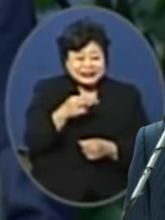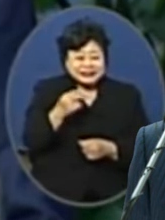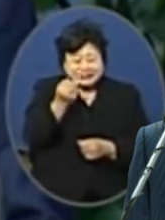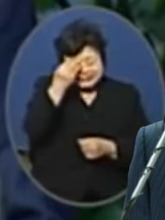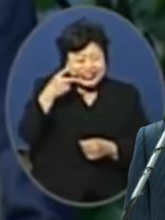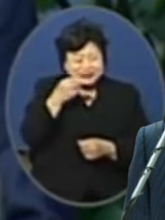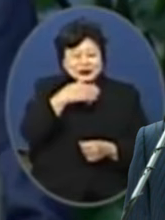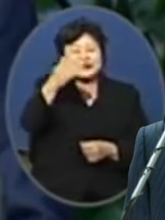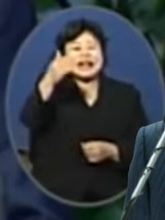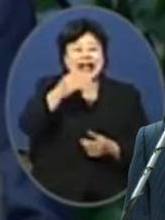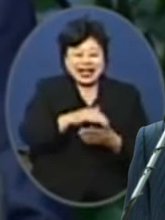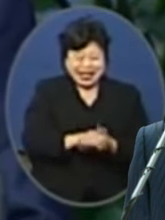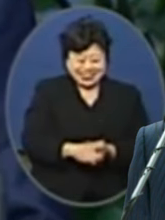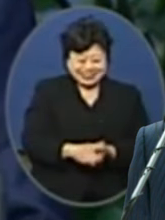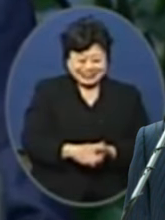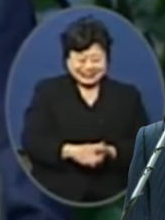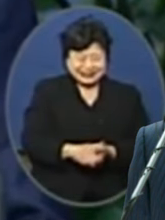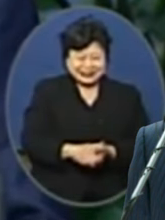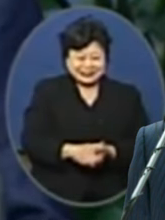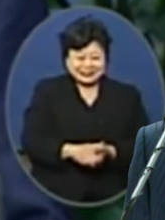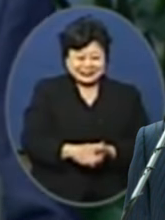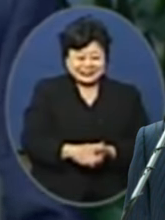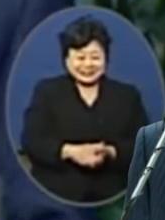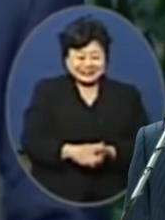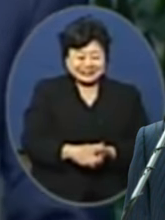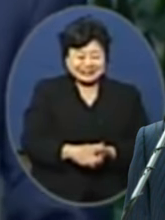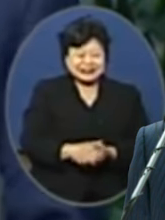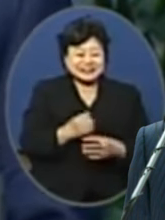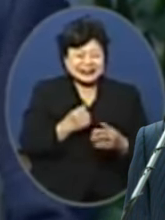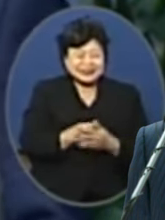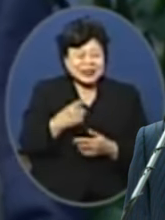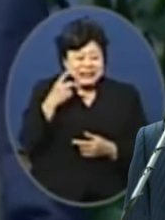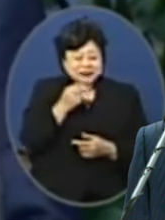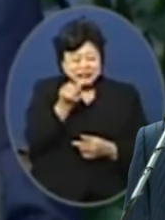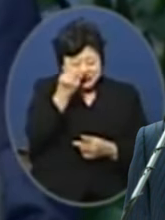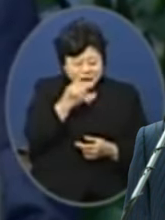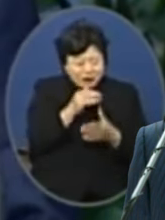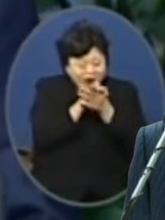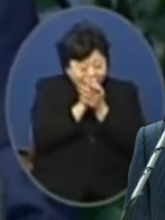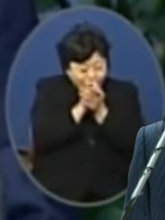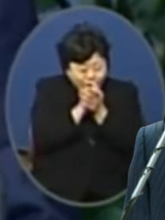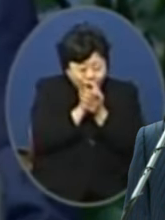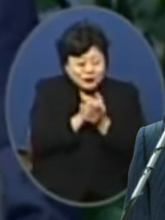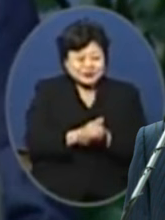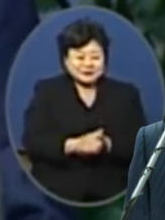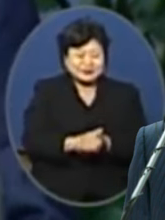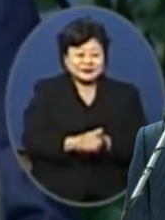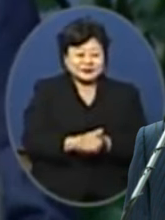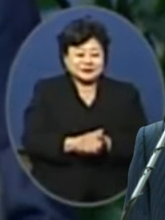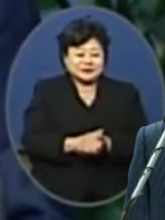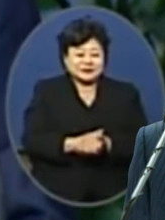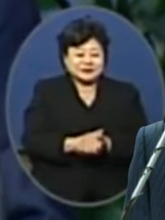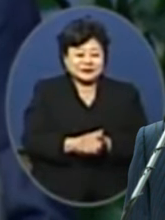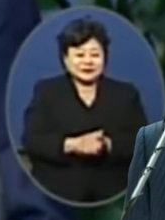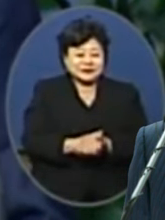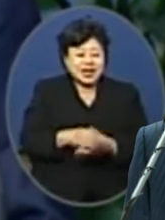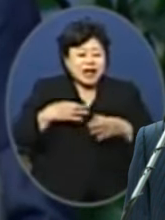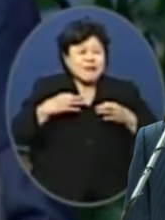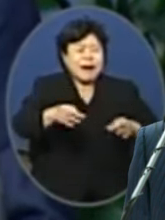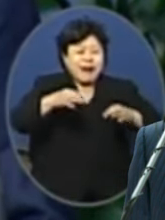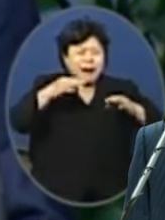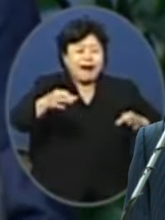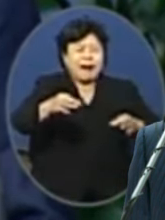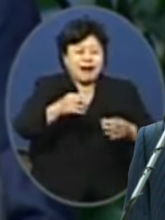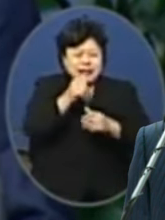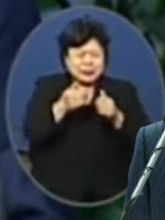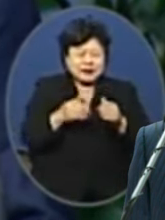기도원으로 가라 그래서 금식 기도를 하게 되고 고함을